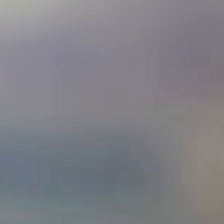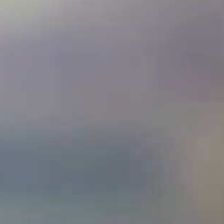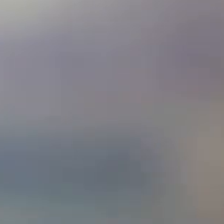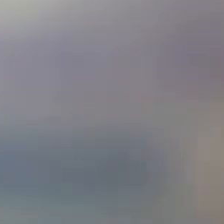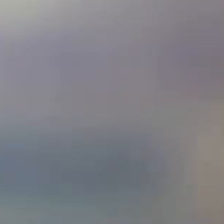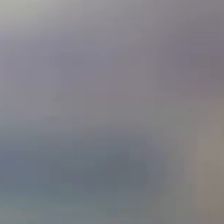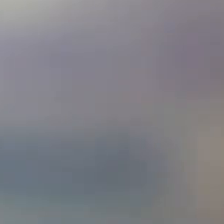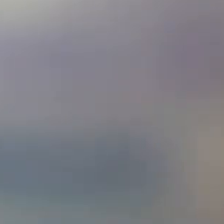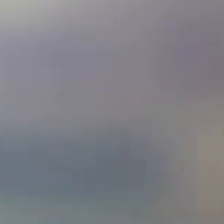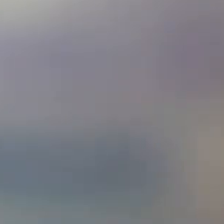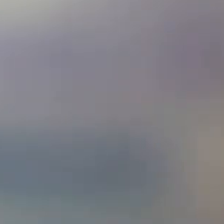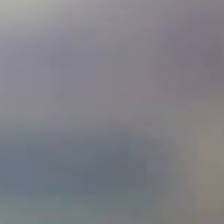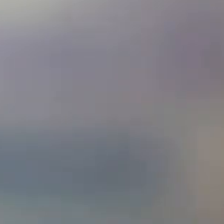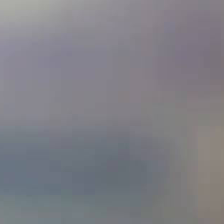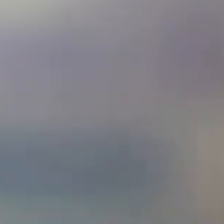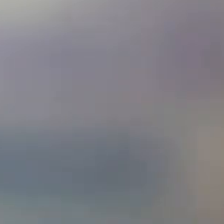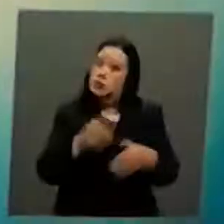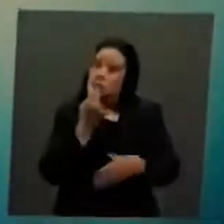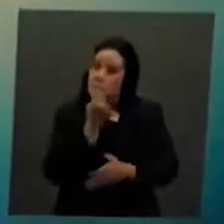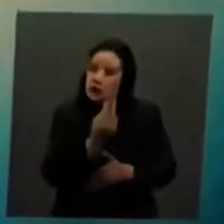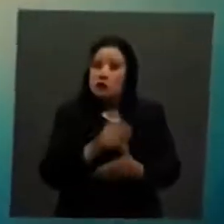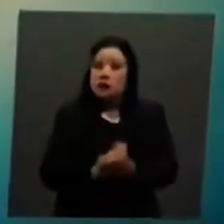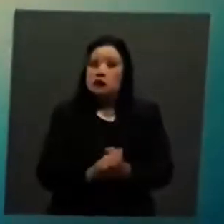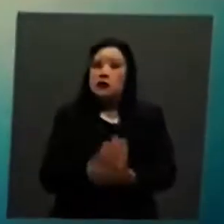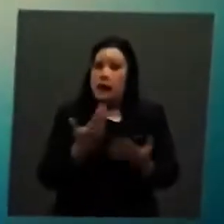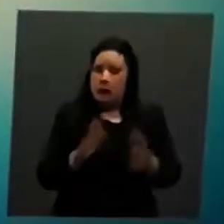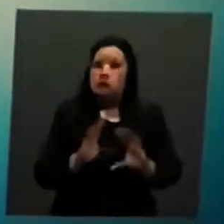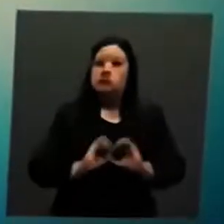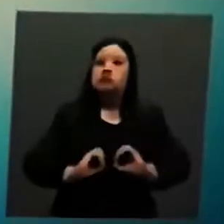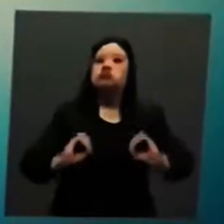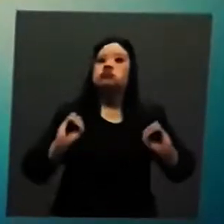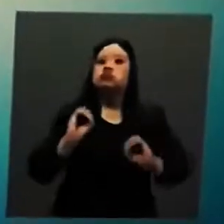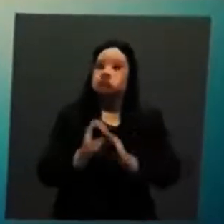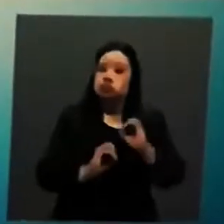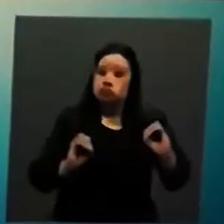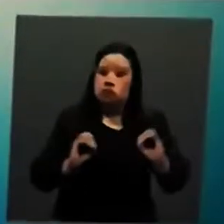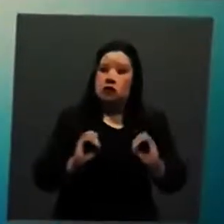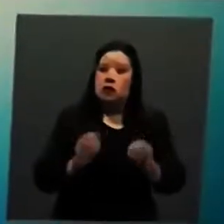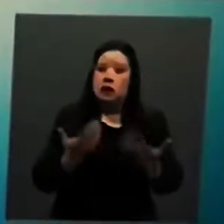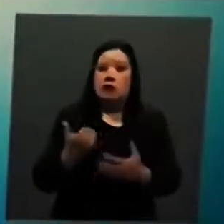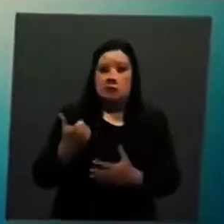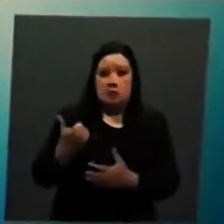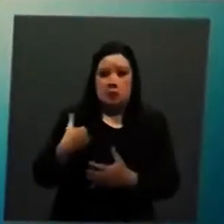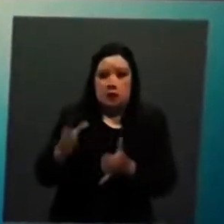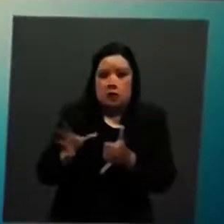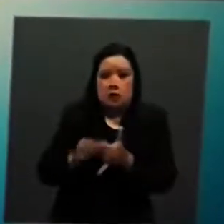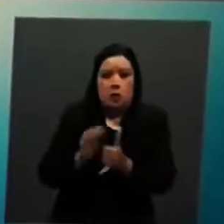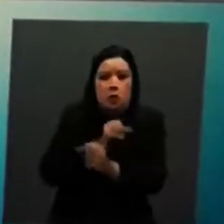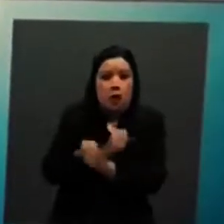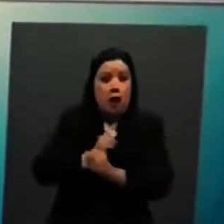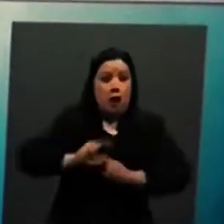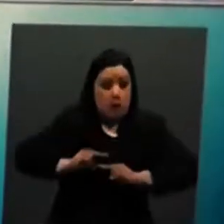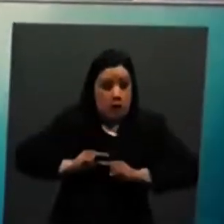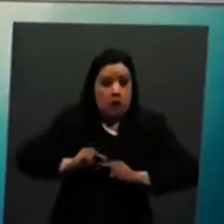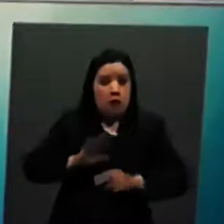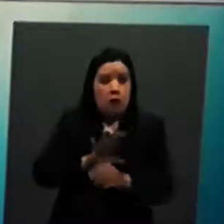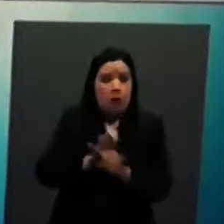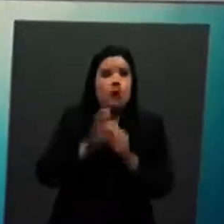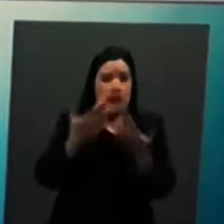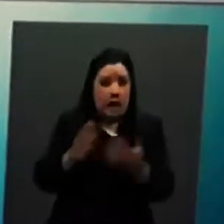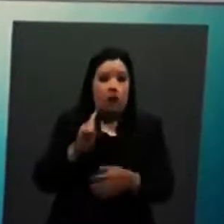กลนครและสุรินทร์รวมเป็น33จังหวัดแล้วที่ไม่มีรายงานผู้ป่วยในรอบ14วันส่วนกลุ่มอ